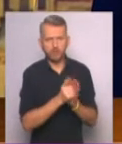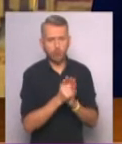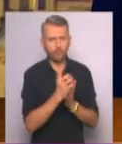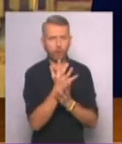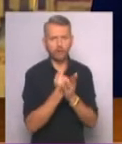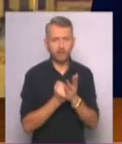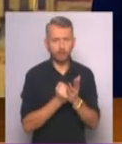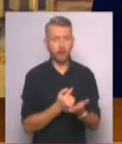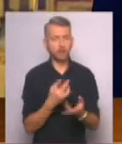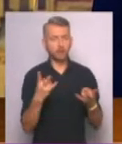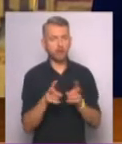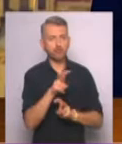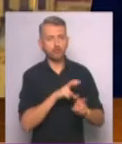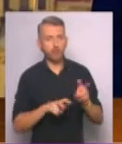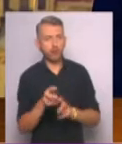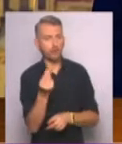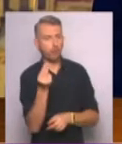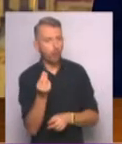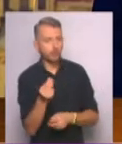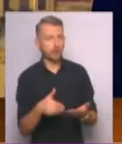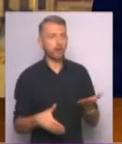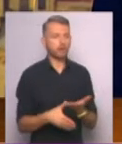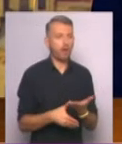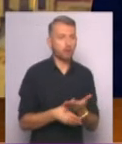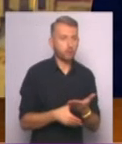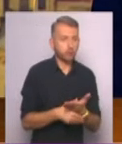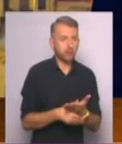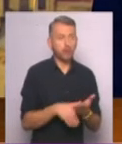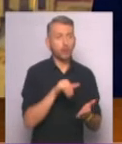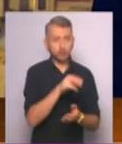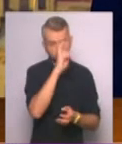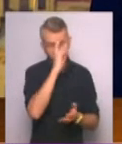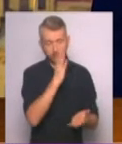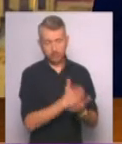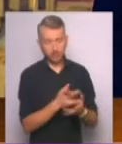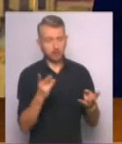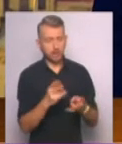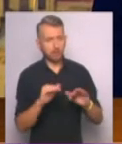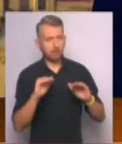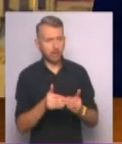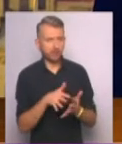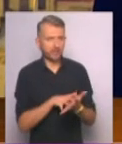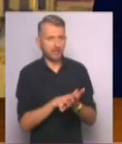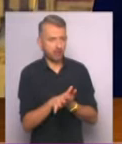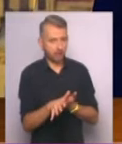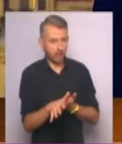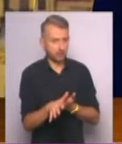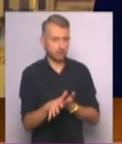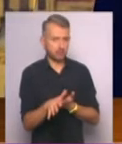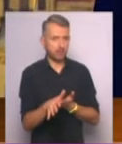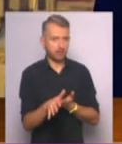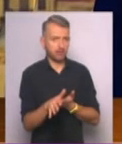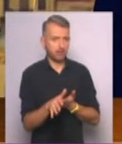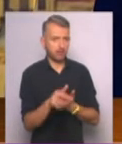і треба шукати і кошти, і засоби, вони у держави є. Треба їх менше витрачати нецільовим чином, і